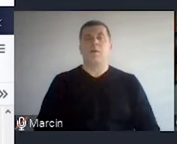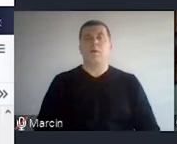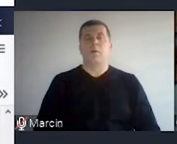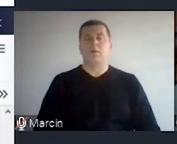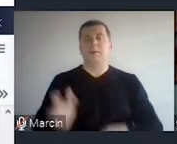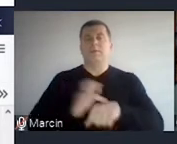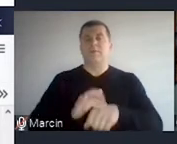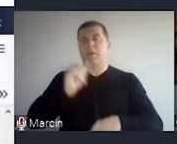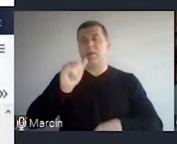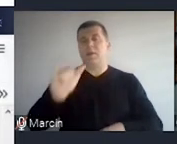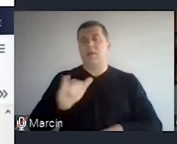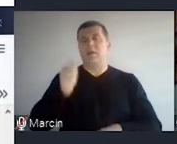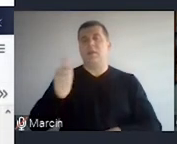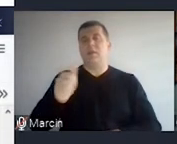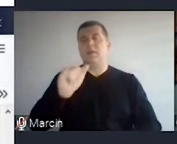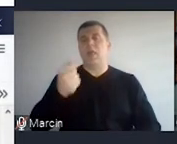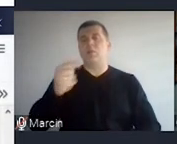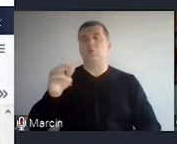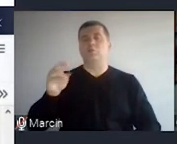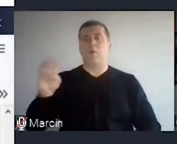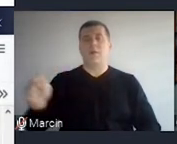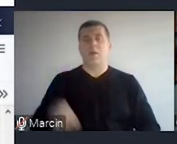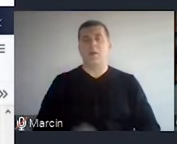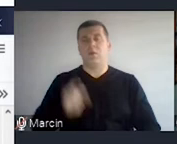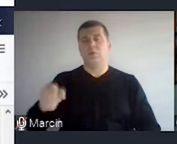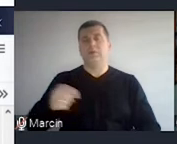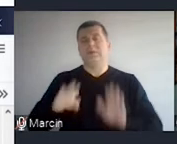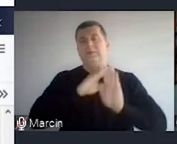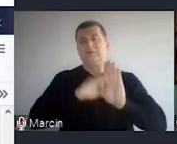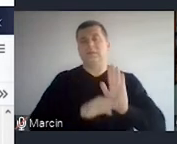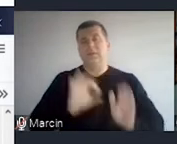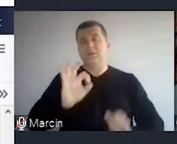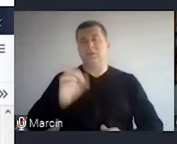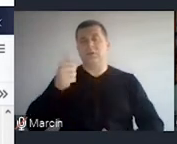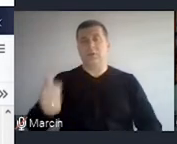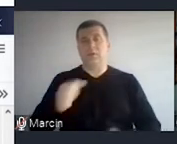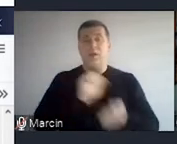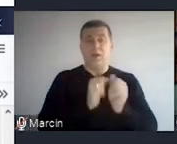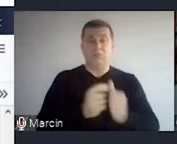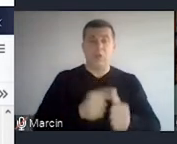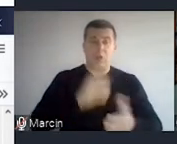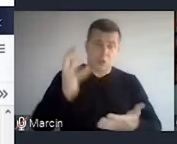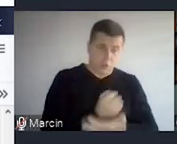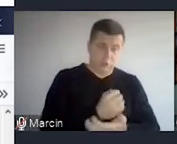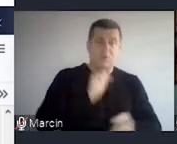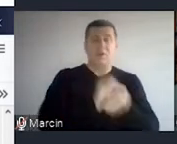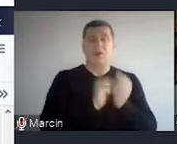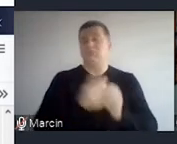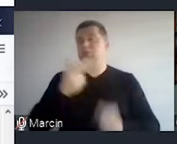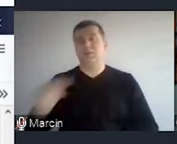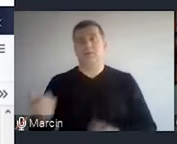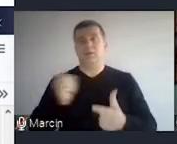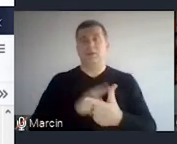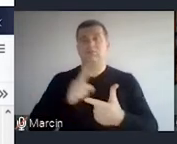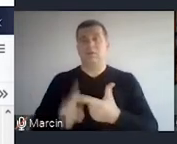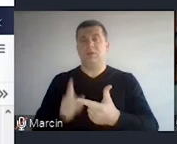jak w stawkach jednostkowych. Natomiast tu co do zasady zero-jedynkowo. Albo osiągnięto wskaźnik, albo nie. W